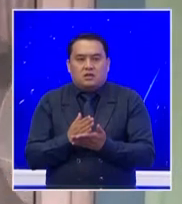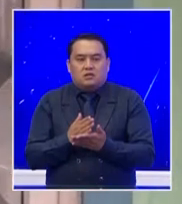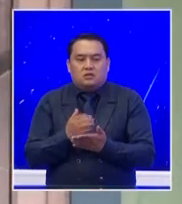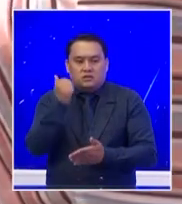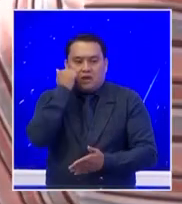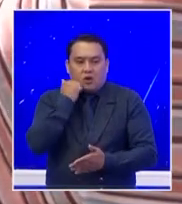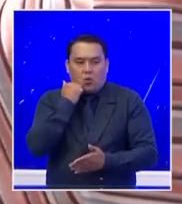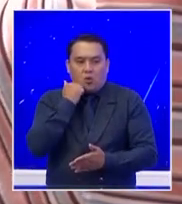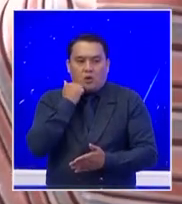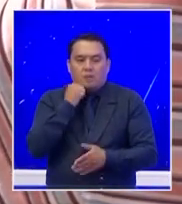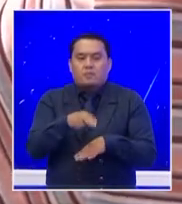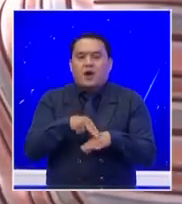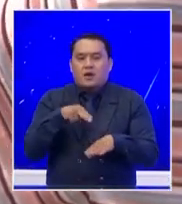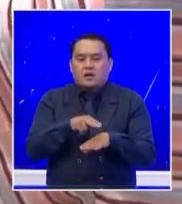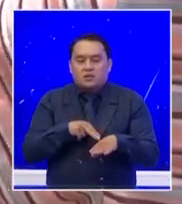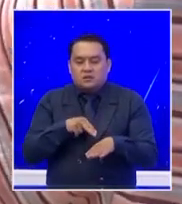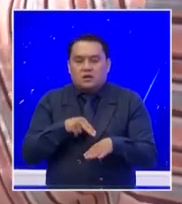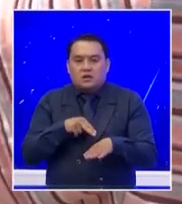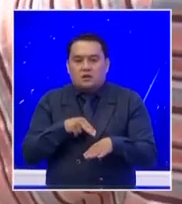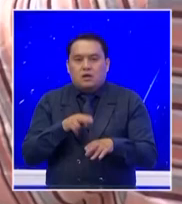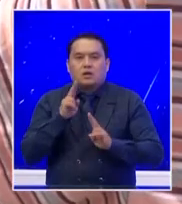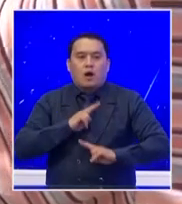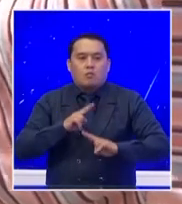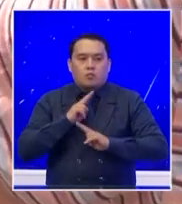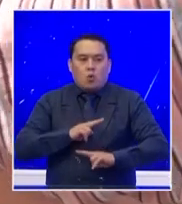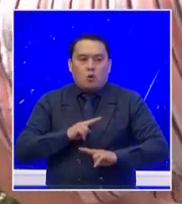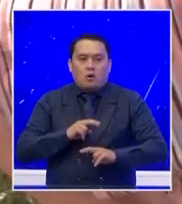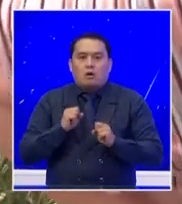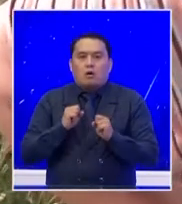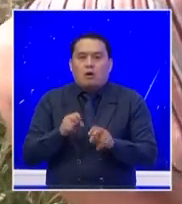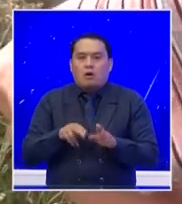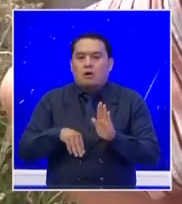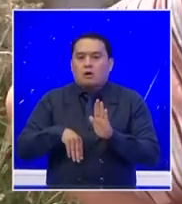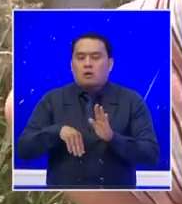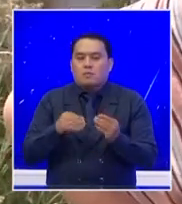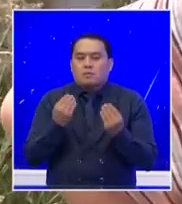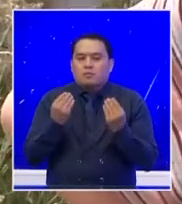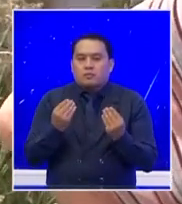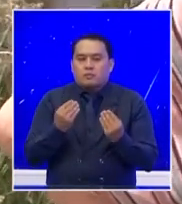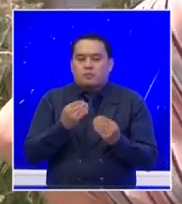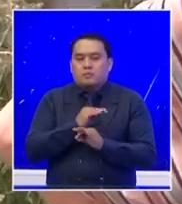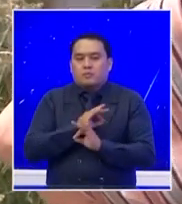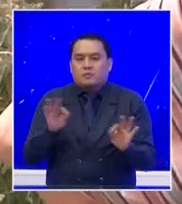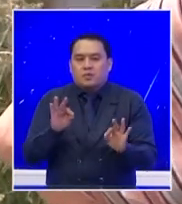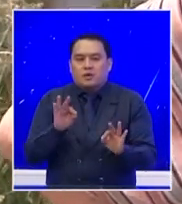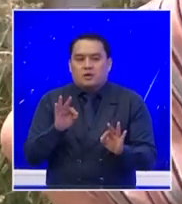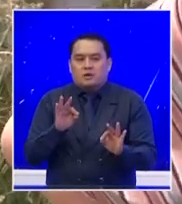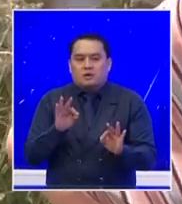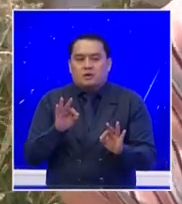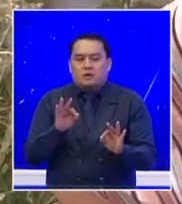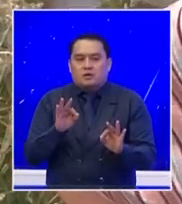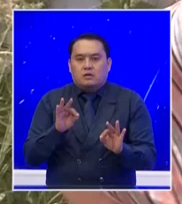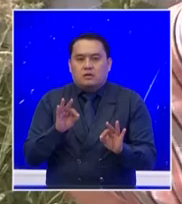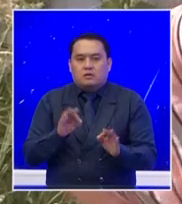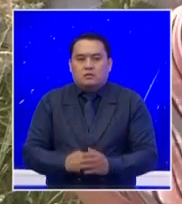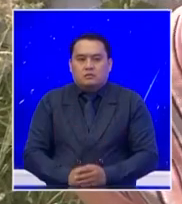стариков. Полиция работает, да еще как работает, понимаете? Вот,